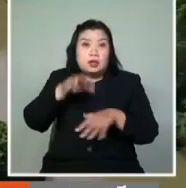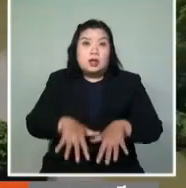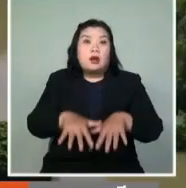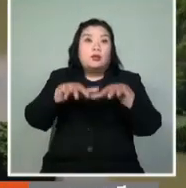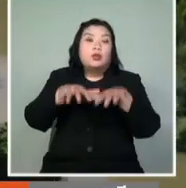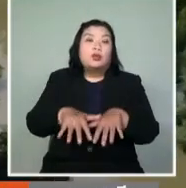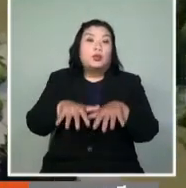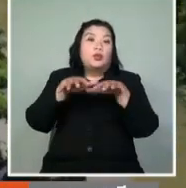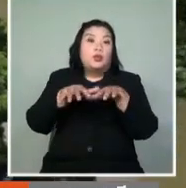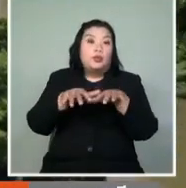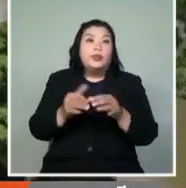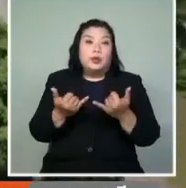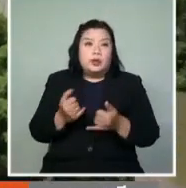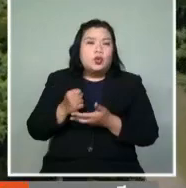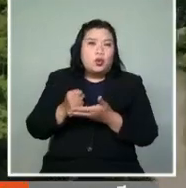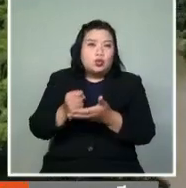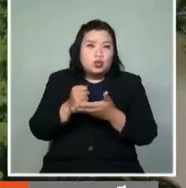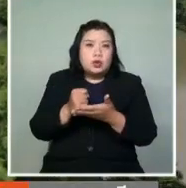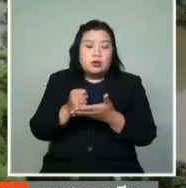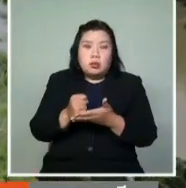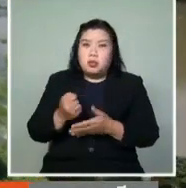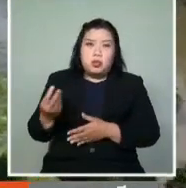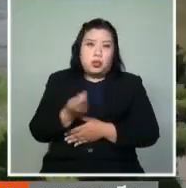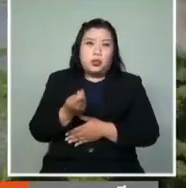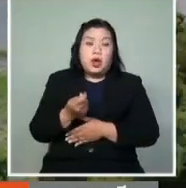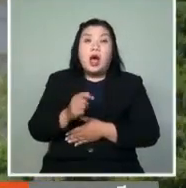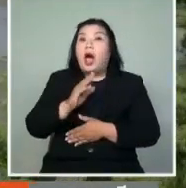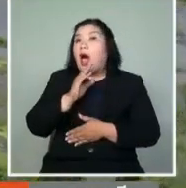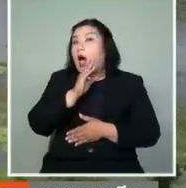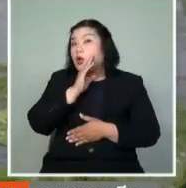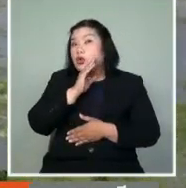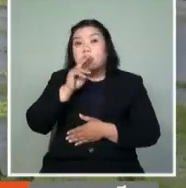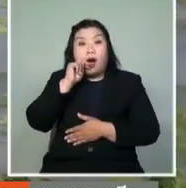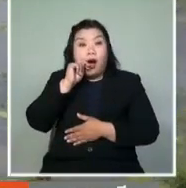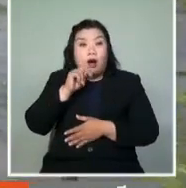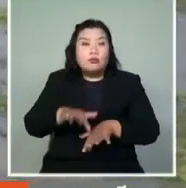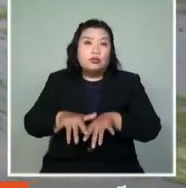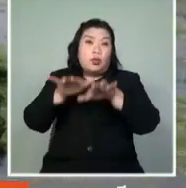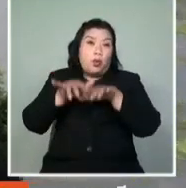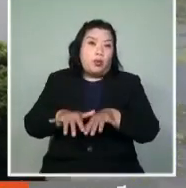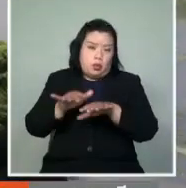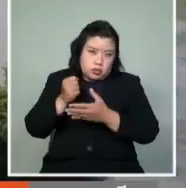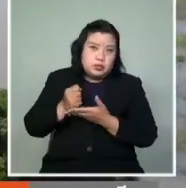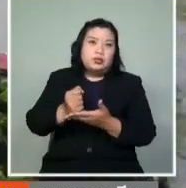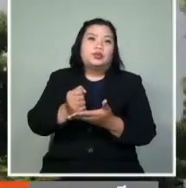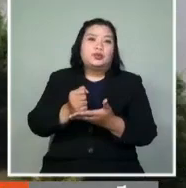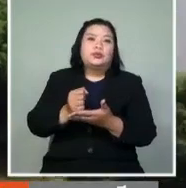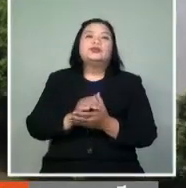ในครั้งนี้ก็ต้องการที่จะไปช่วยเหลือให้อย่างทันท่วงทีนั่นเองนะครับหากว่าสถานการณ์น้ำมันวิกฤตเพิ่มมากขึ้นครับ